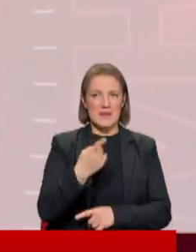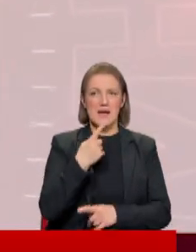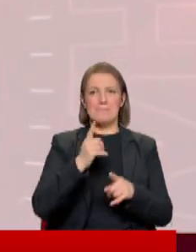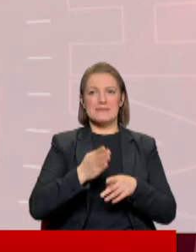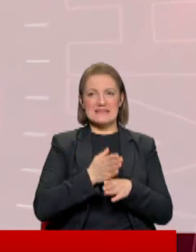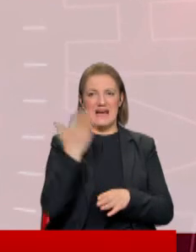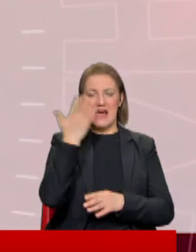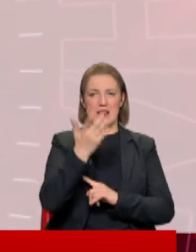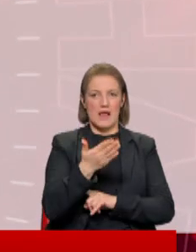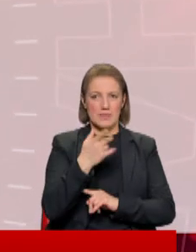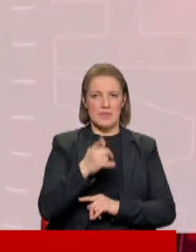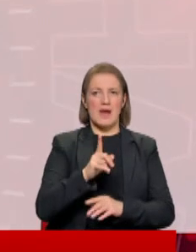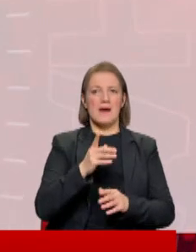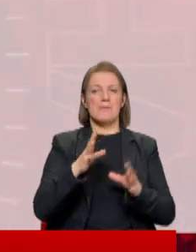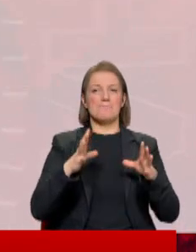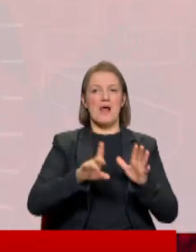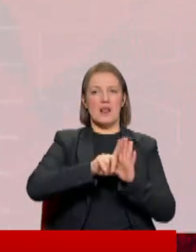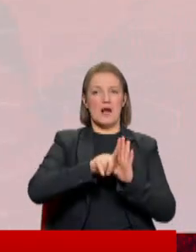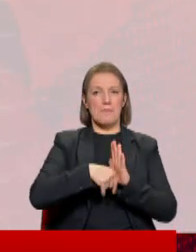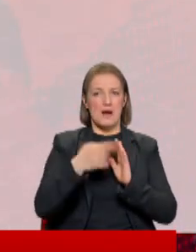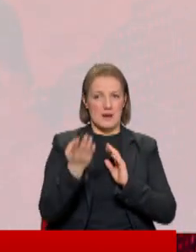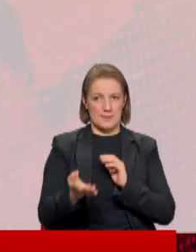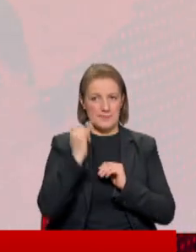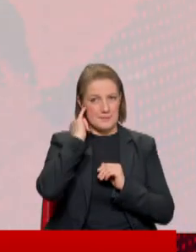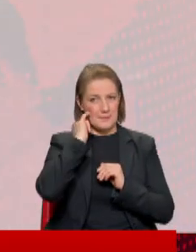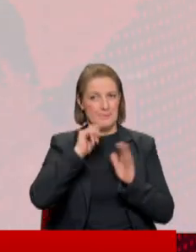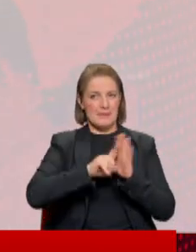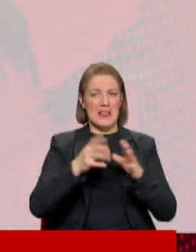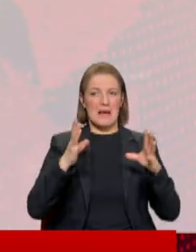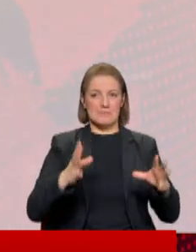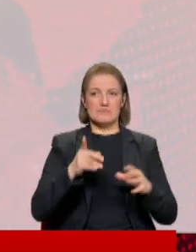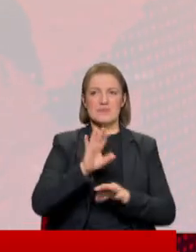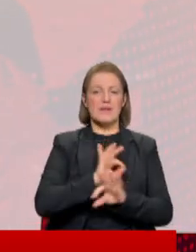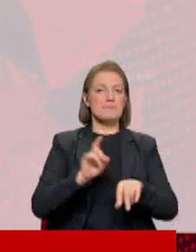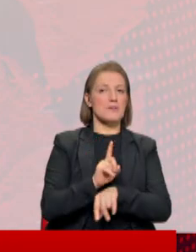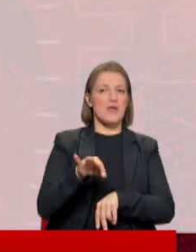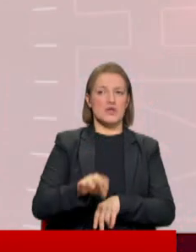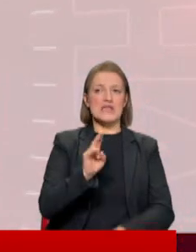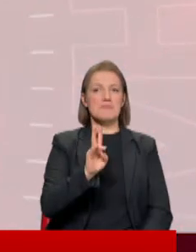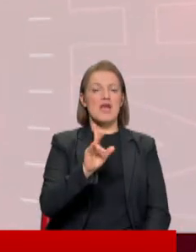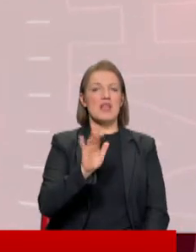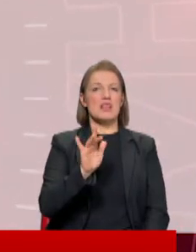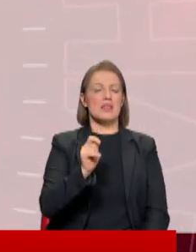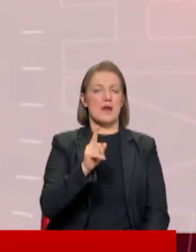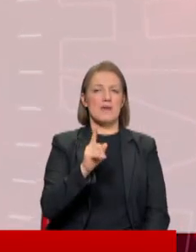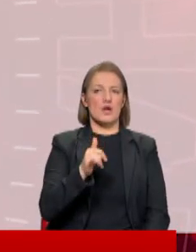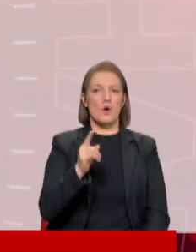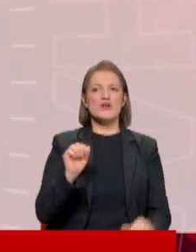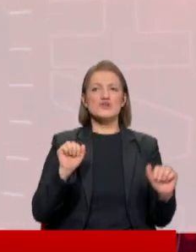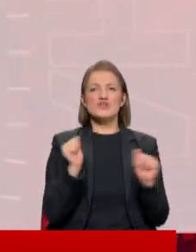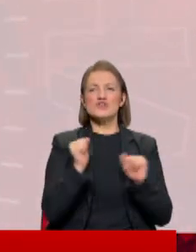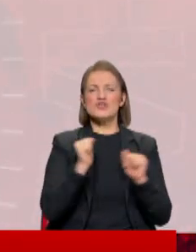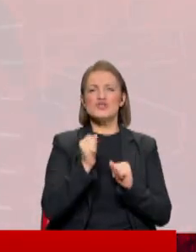kara lahana, pazı 25 liradan başlıyor kilosu. Bal kabağının da tam mevsimi, o da 25 lira. Kış